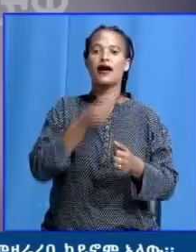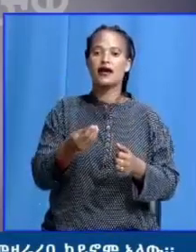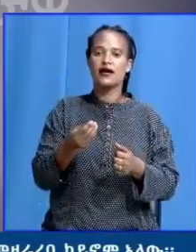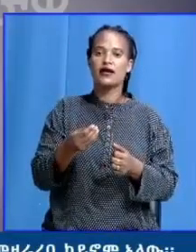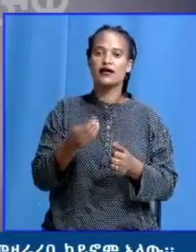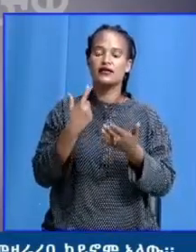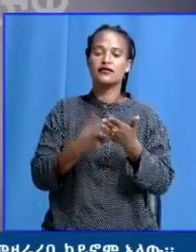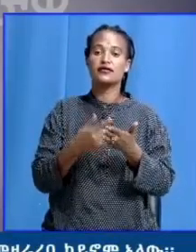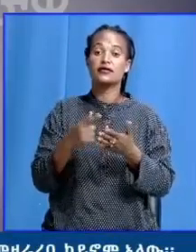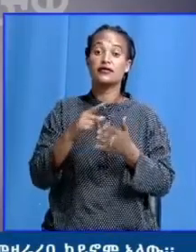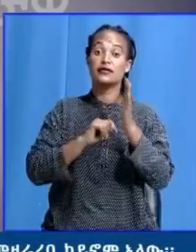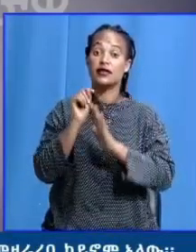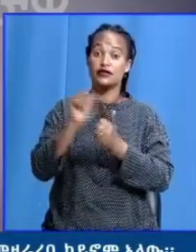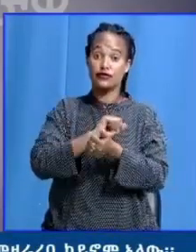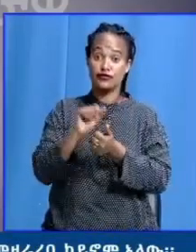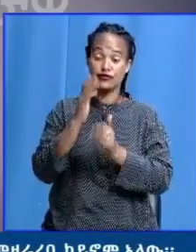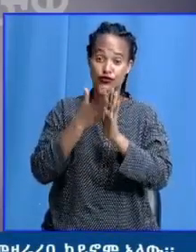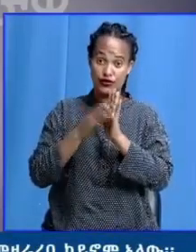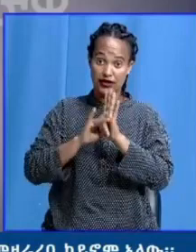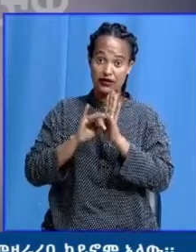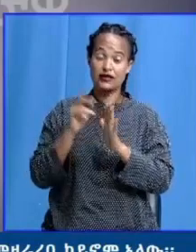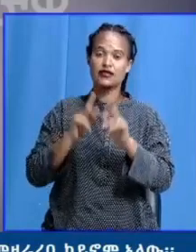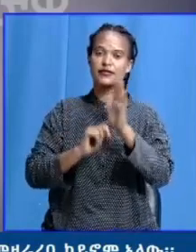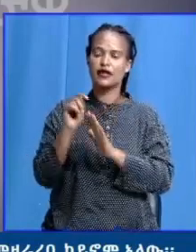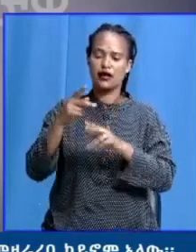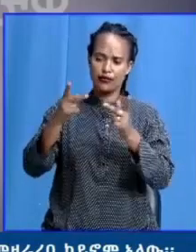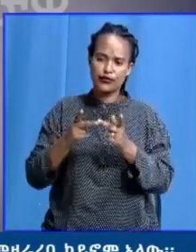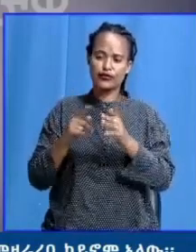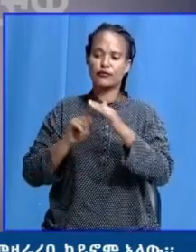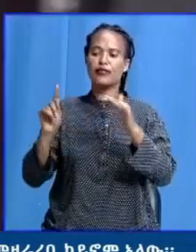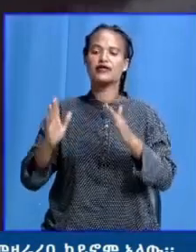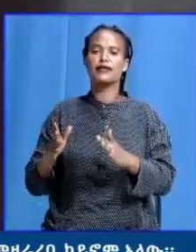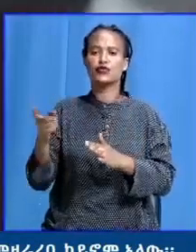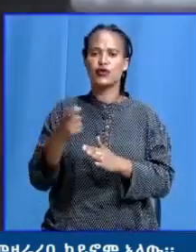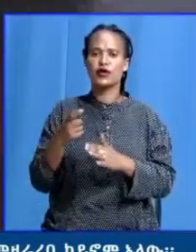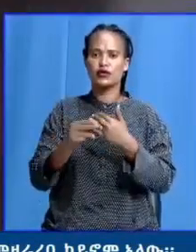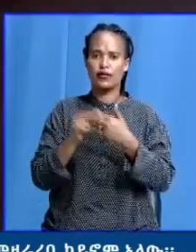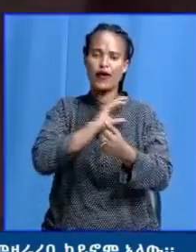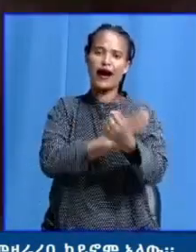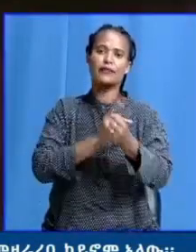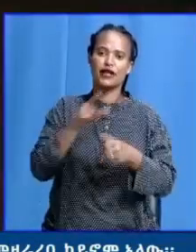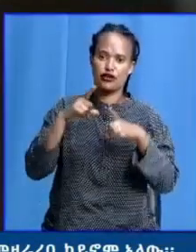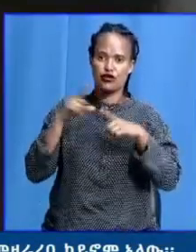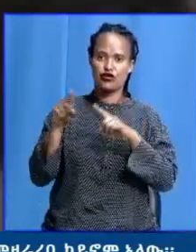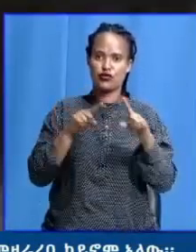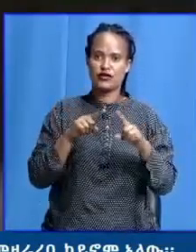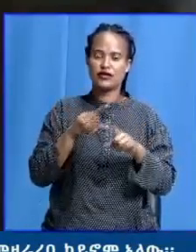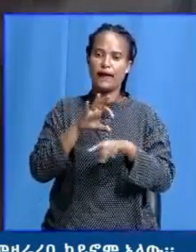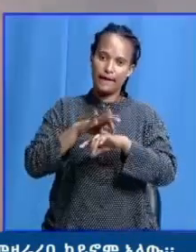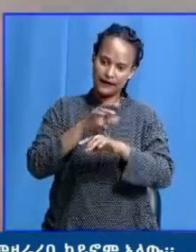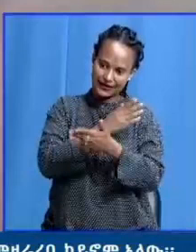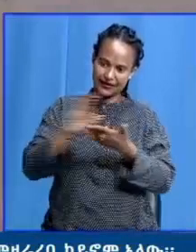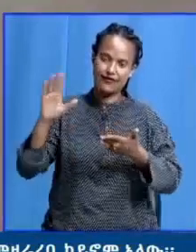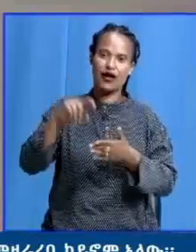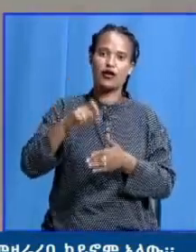ልዕሊ ህዝቢ ትግራይ ዝቐፀልዎ ጀኖሳይድ ሕዚ እውን ህዝቢ ትግራይ ካብ መረበቱ ክመዛበል ዝኾነ ቅጠባዊ ዓቕሚ ከይህልዎ ኢሉ እውን ካብ ምድረገጽ